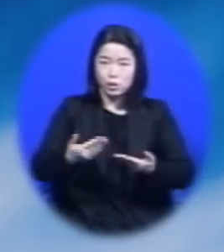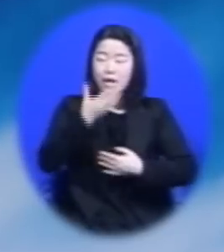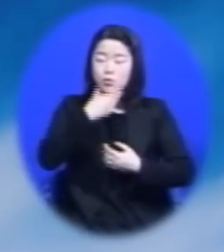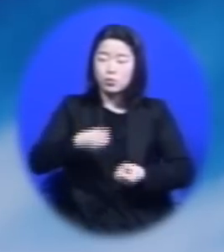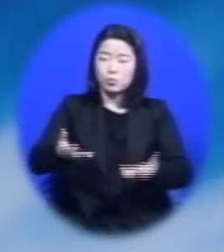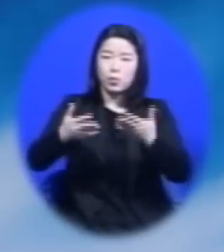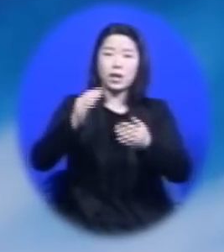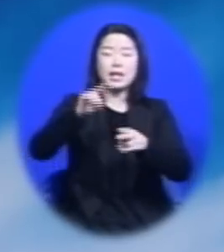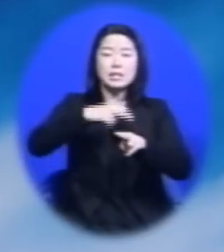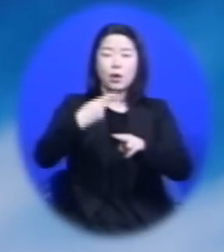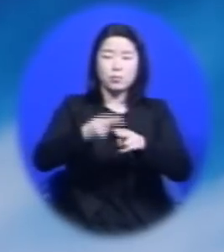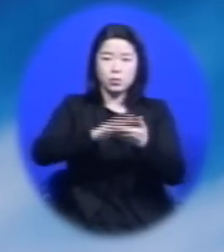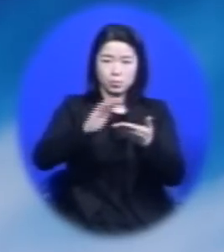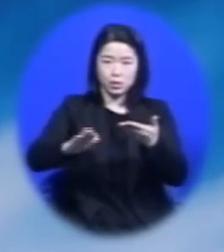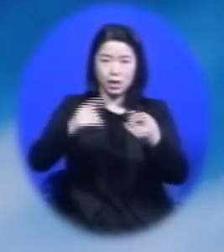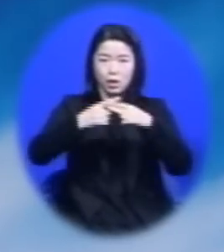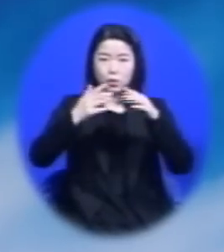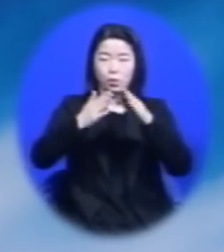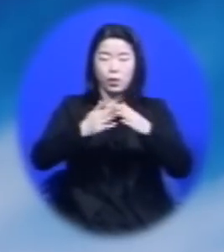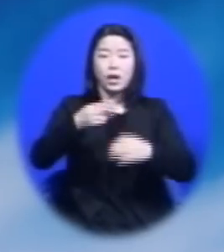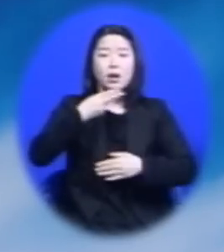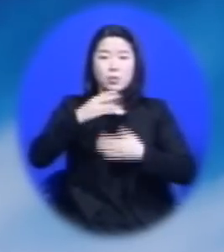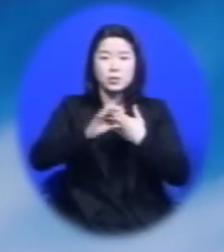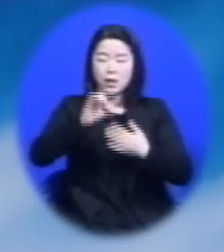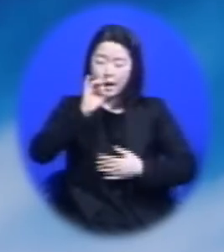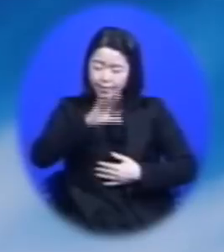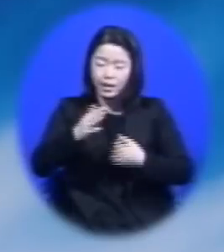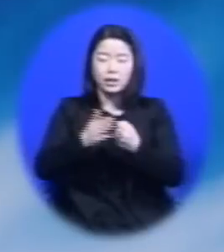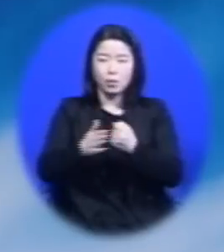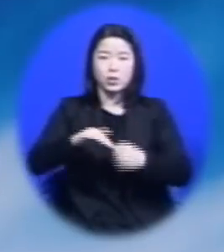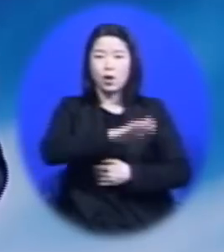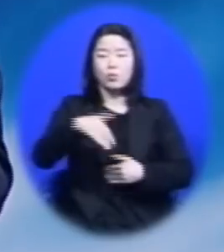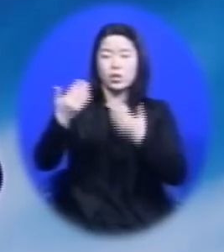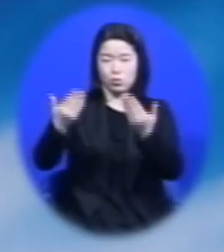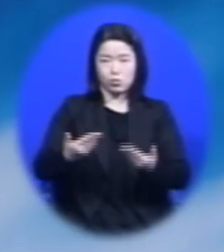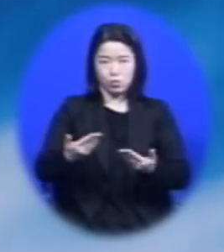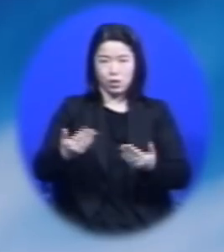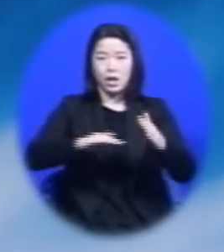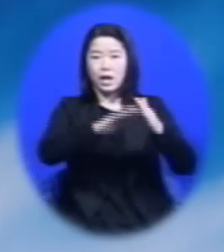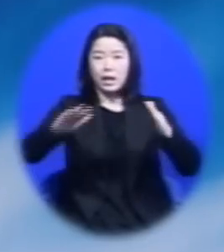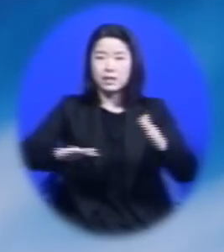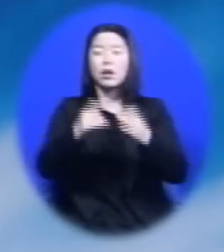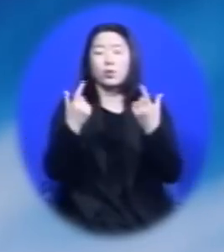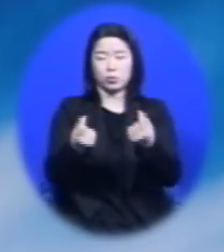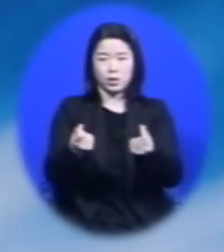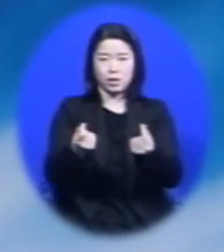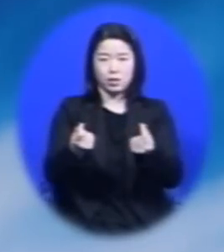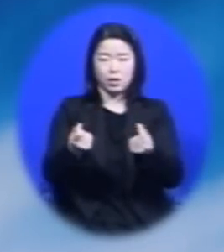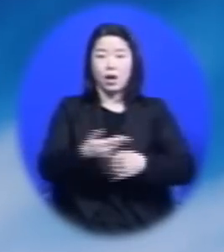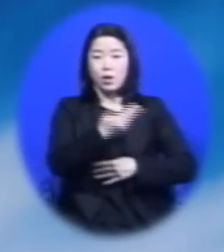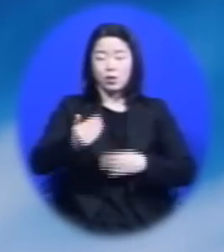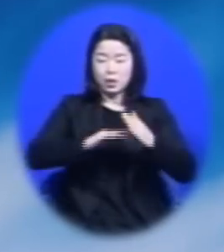선물입니다 교회가 없으면 안 되기 때문에 교회를 주신 겁니다 가정과 같습니다 여러분